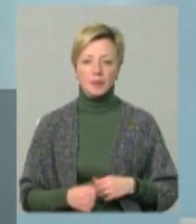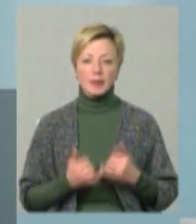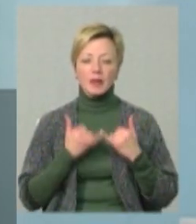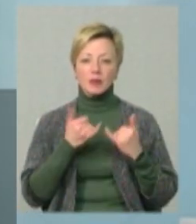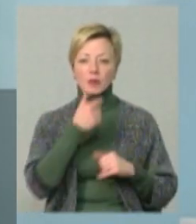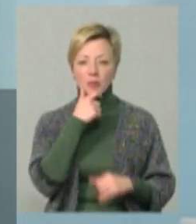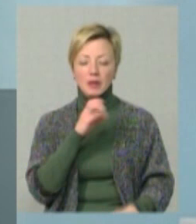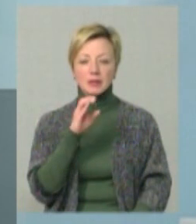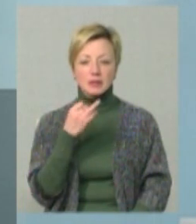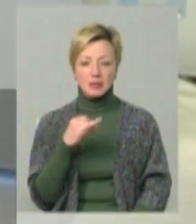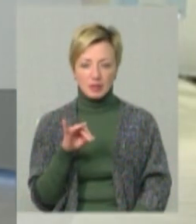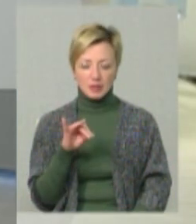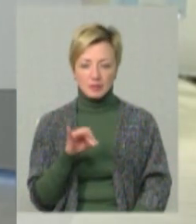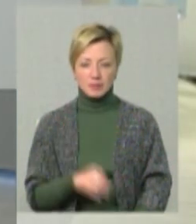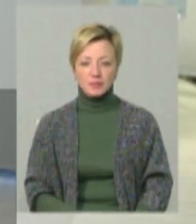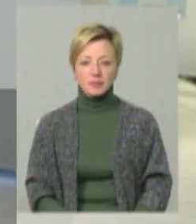Шановний пане Сергію,